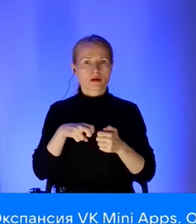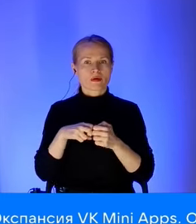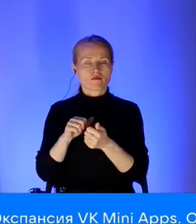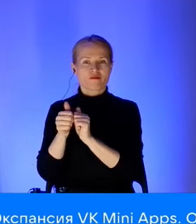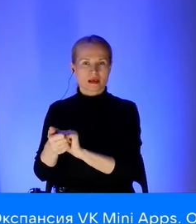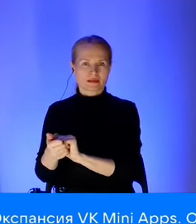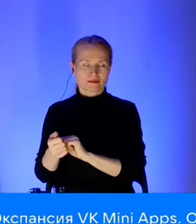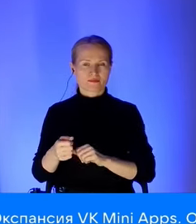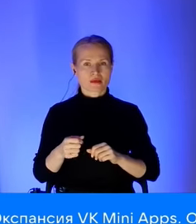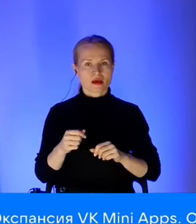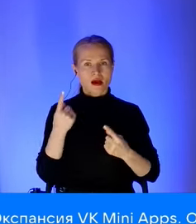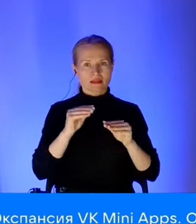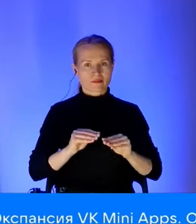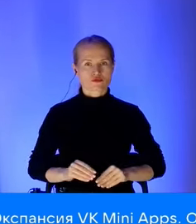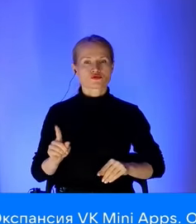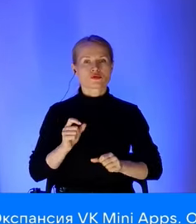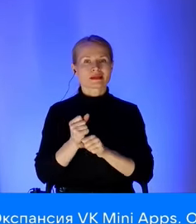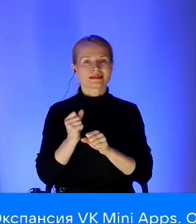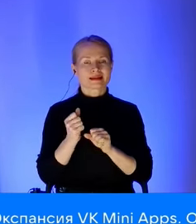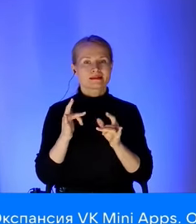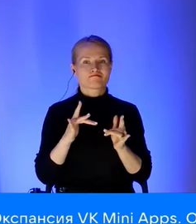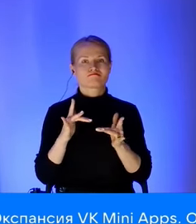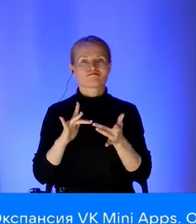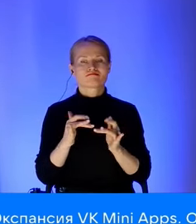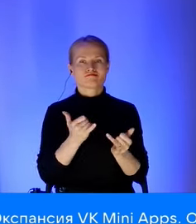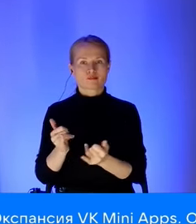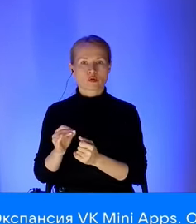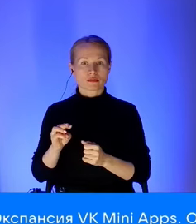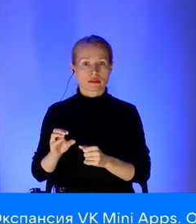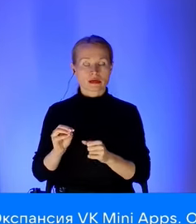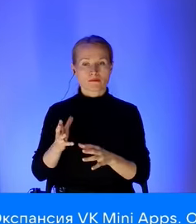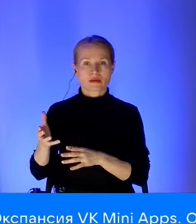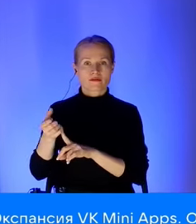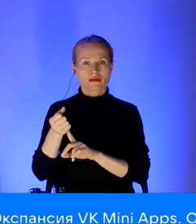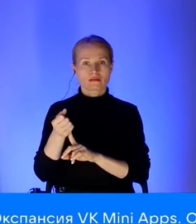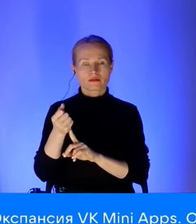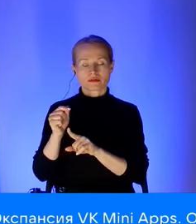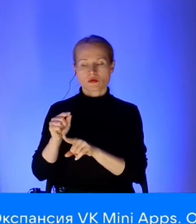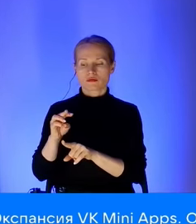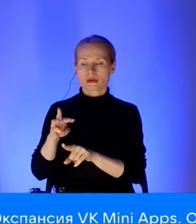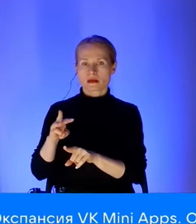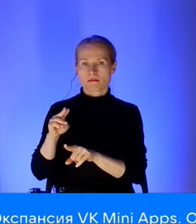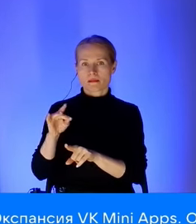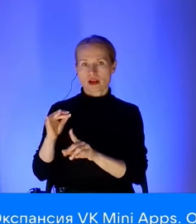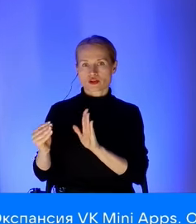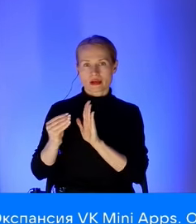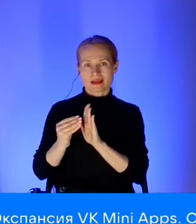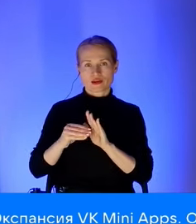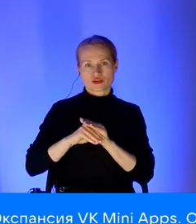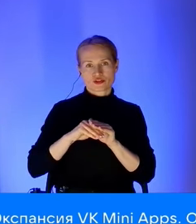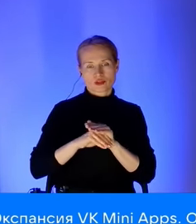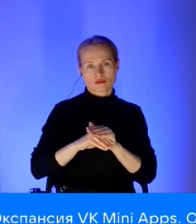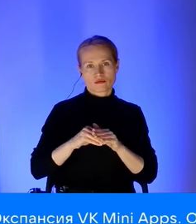эта прокси? Она перехватывает запросы на загрузку ресурсов от мини-приложения и кэширует их на